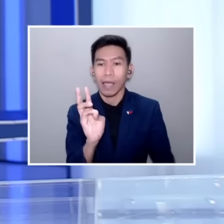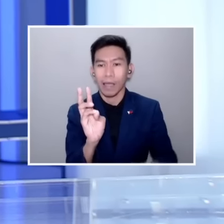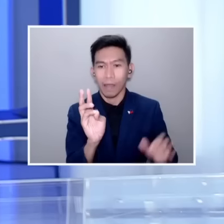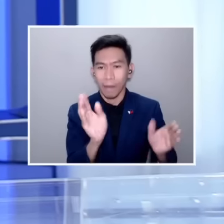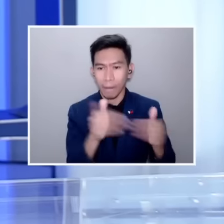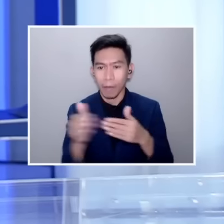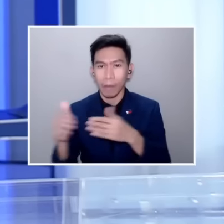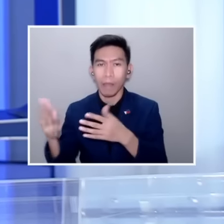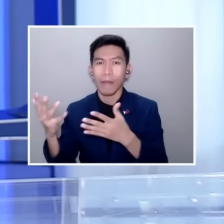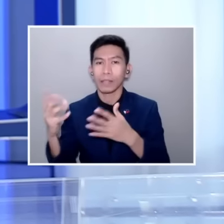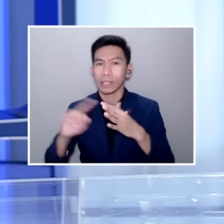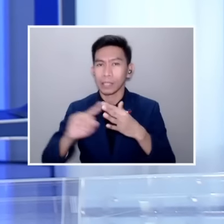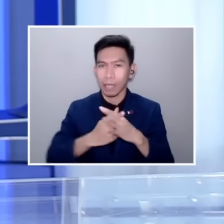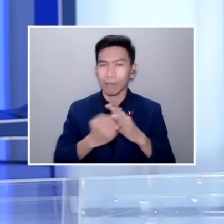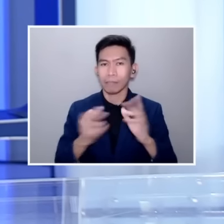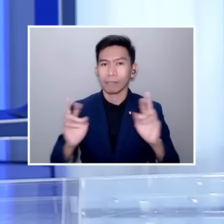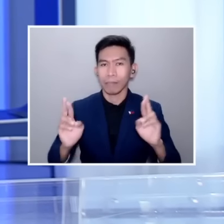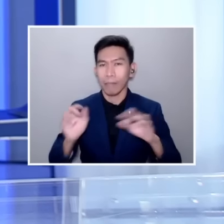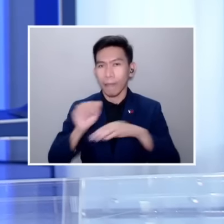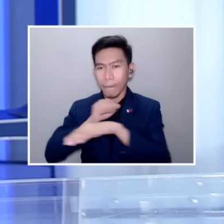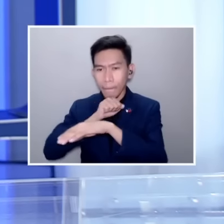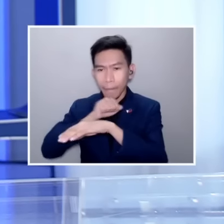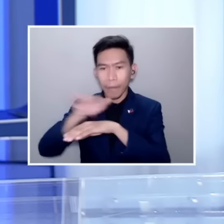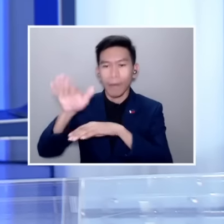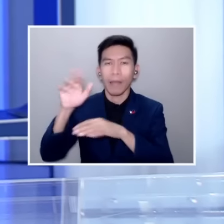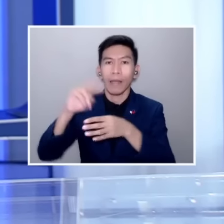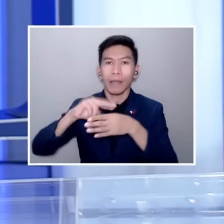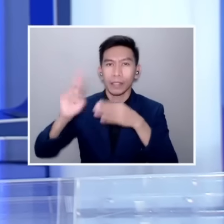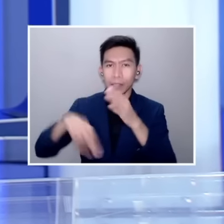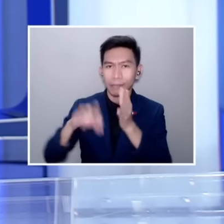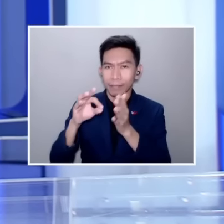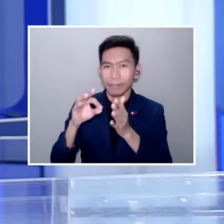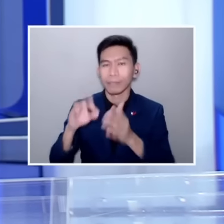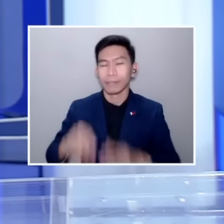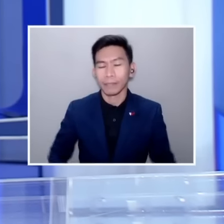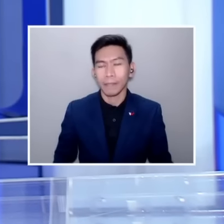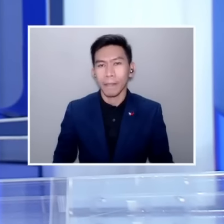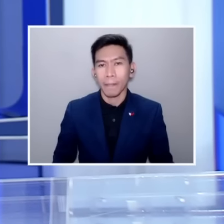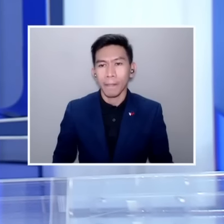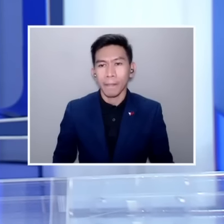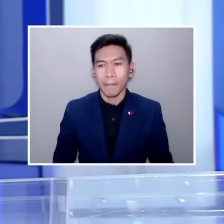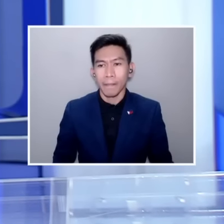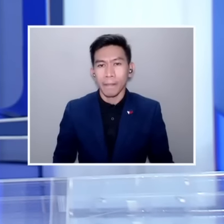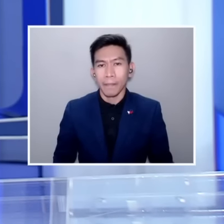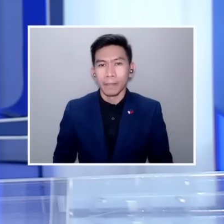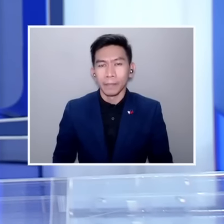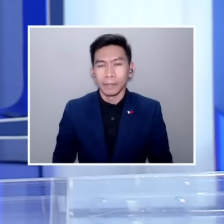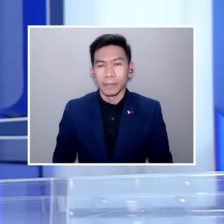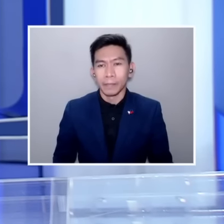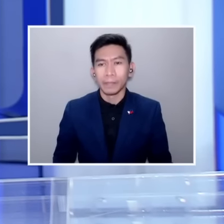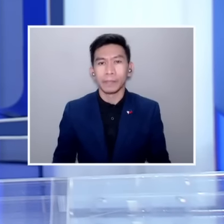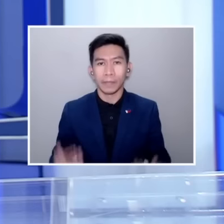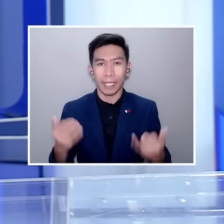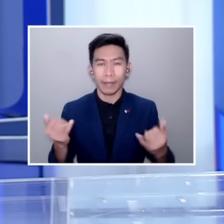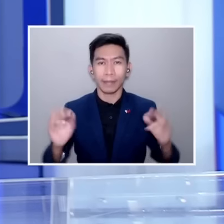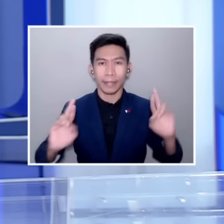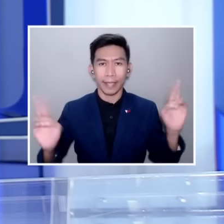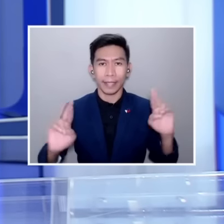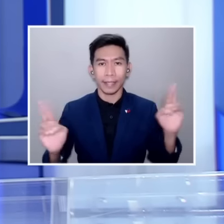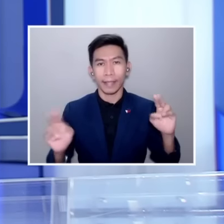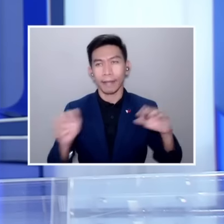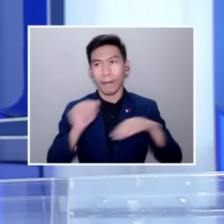na ng transmission ng resulta. At kaya nga po magsisimula na anumang oras ang pag-transmit